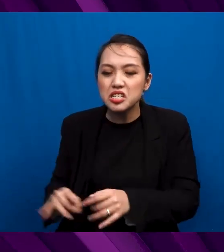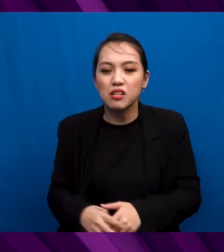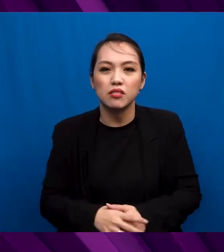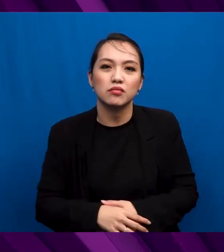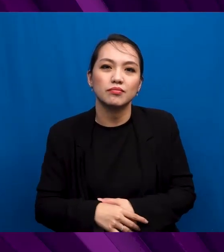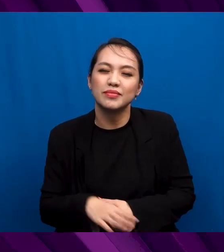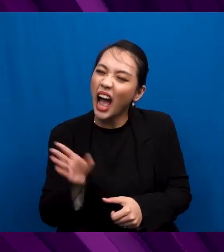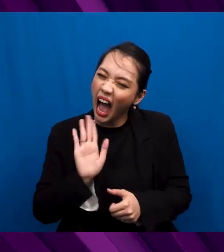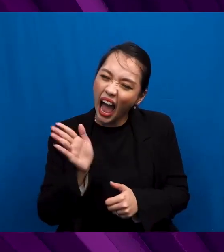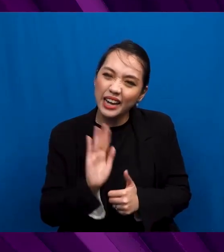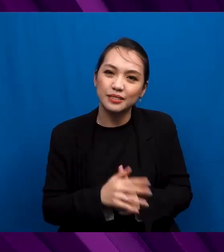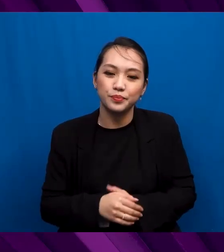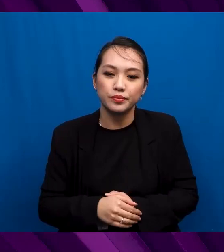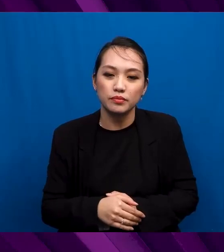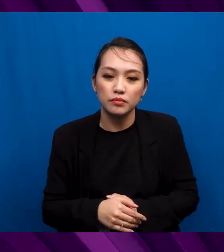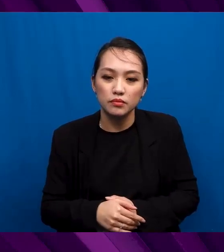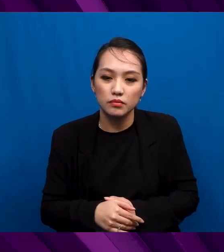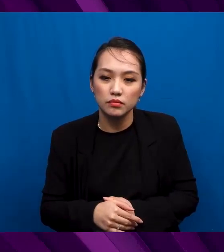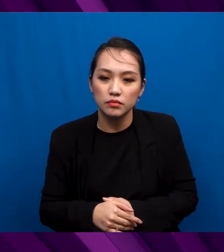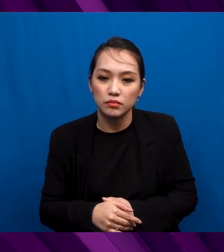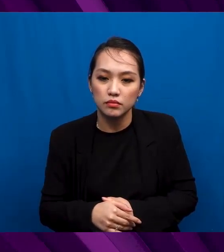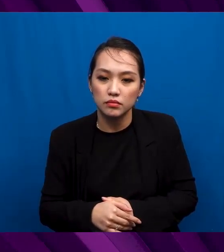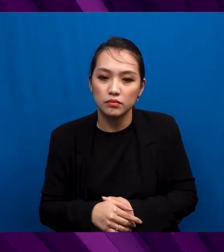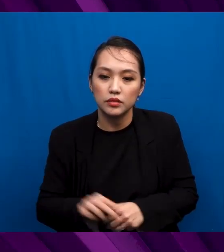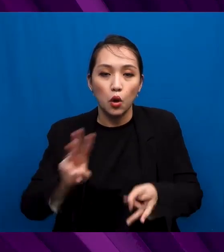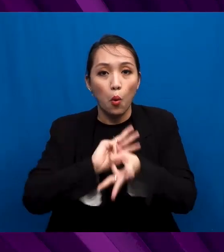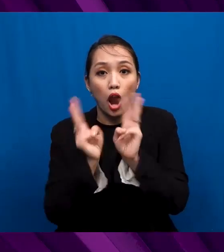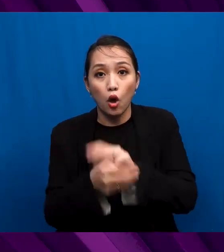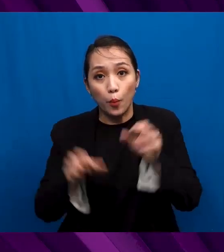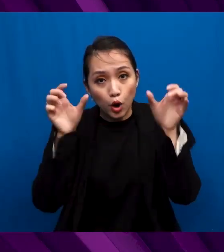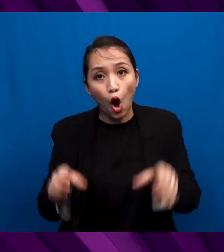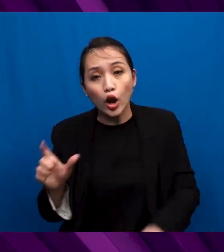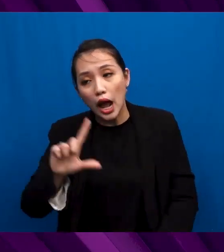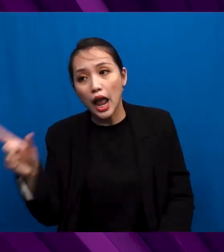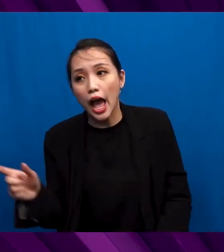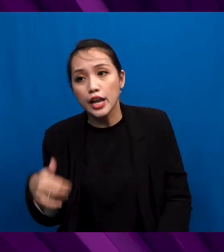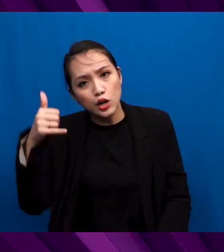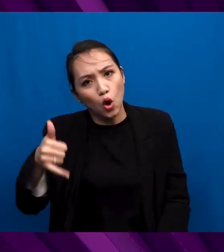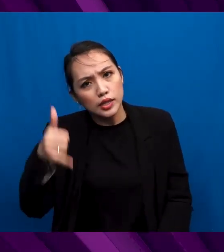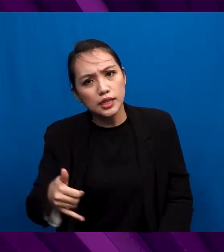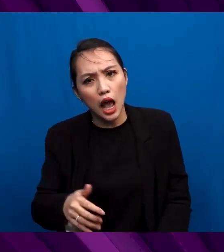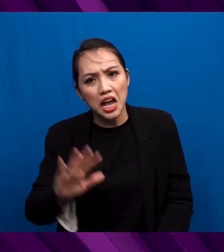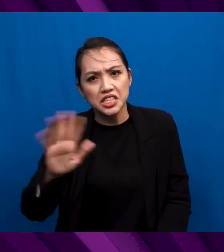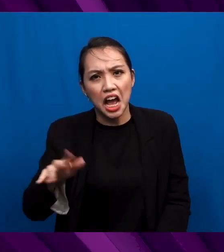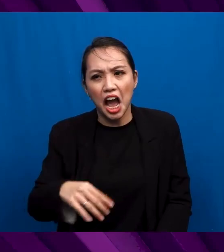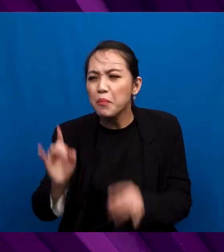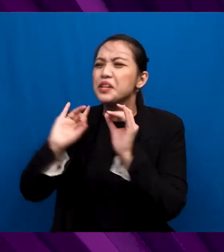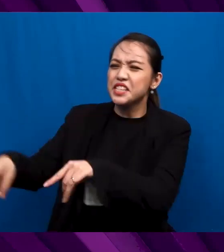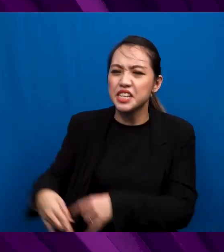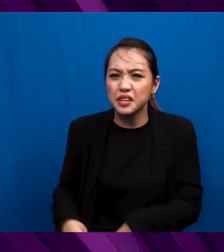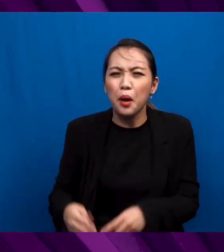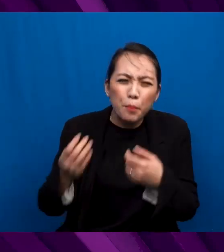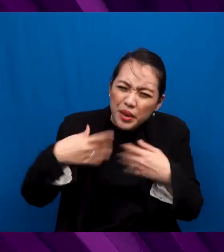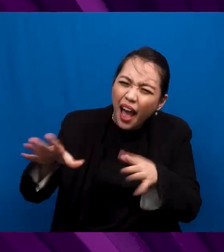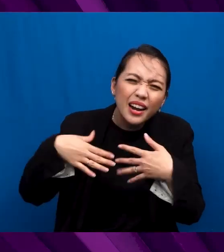lain dosa, sekalipun itu melukai Anda, kenapa Anda harus lukai Allah? Kenapa Anda harus balas dendamnya kepada Tuhan? Bukannya harusnya kita